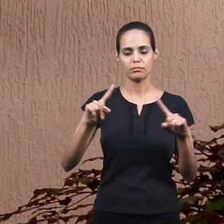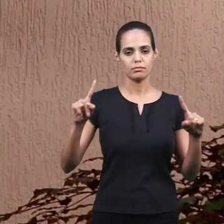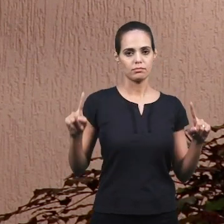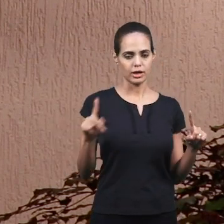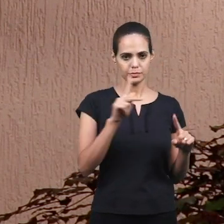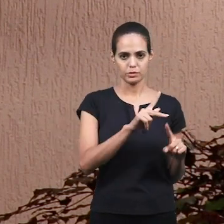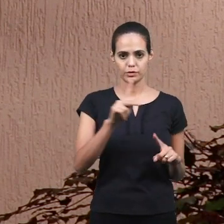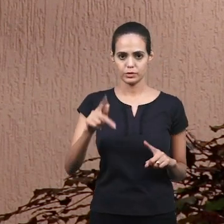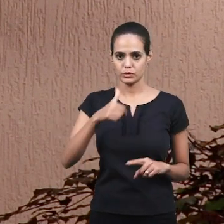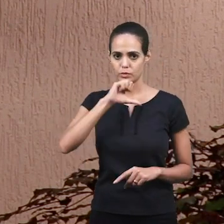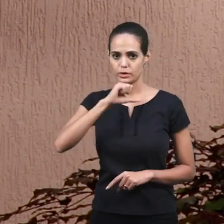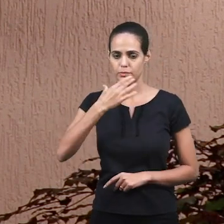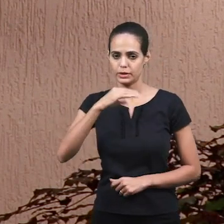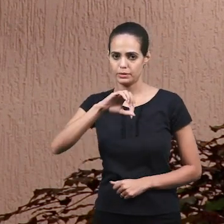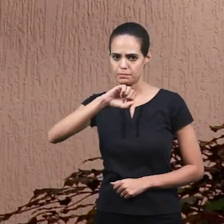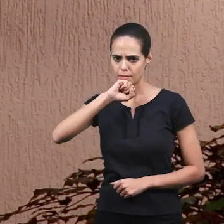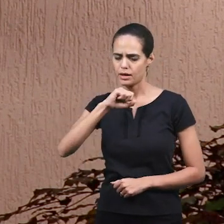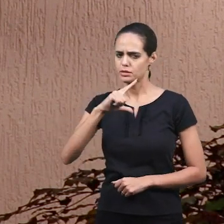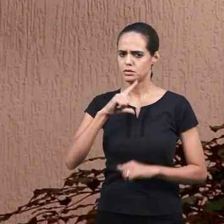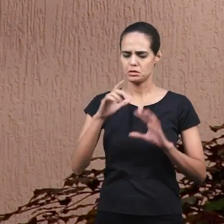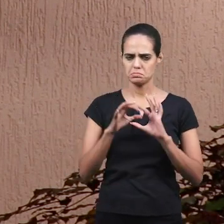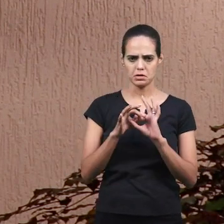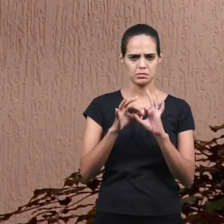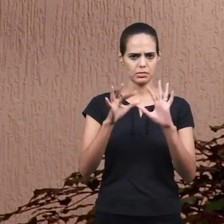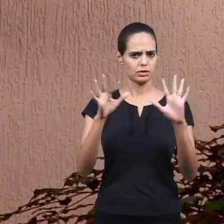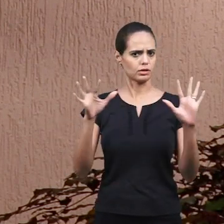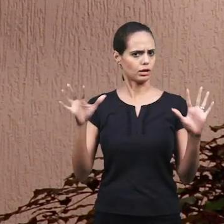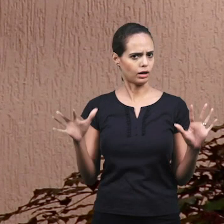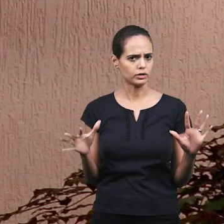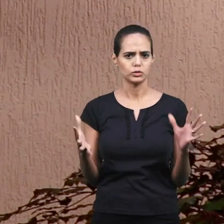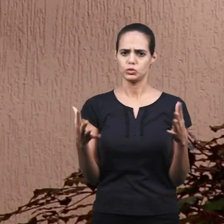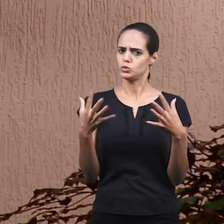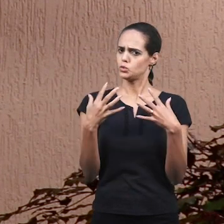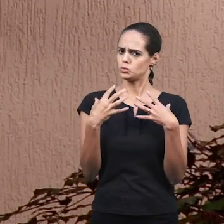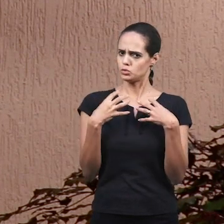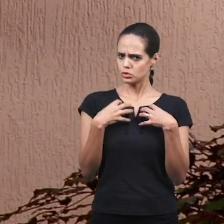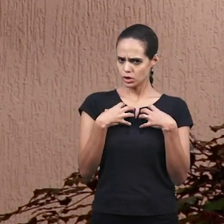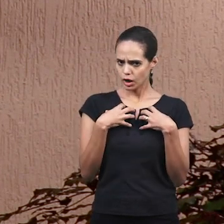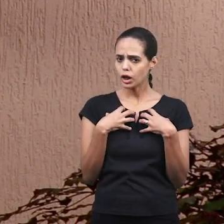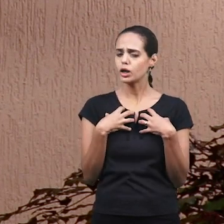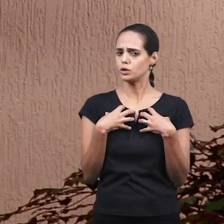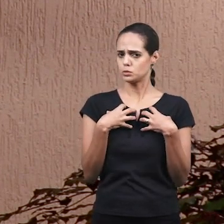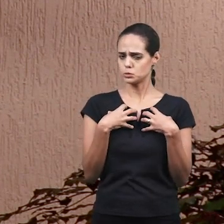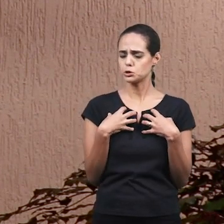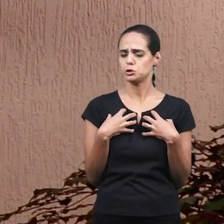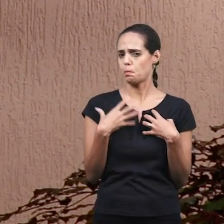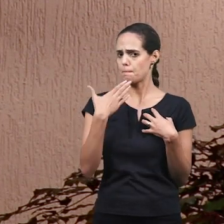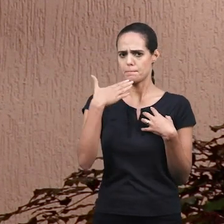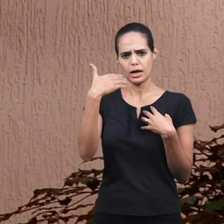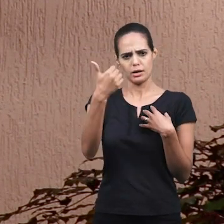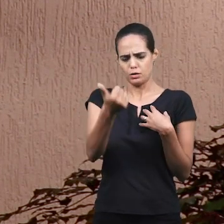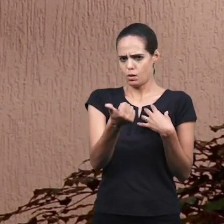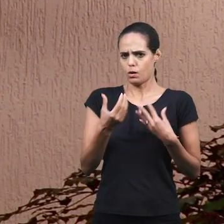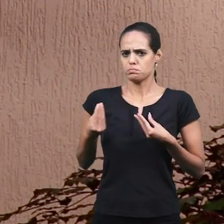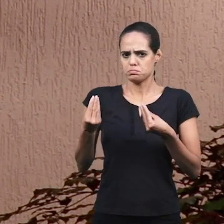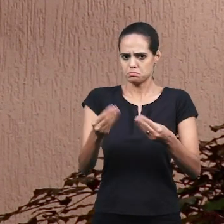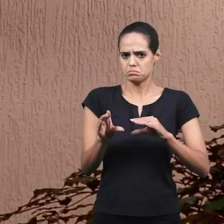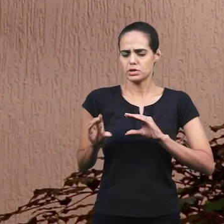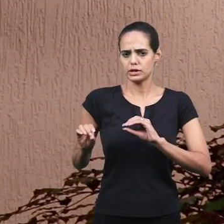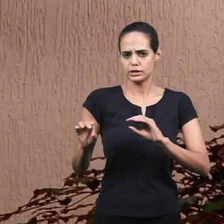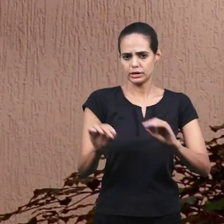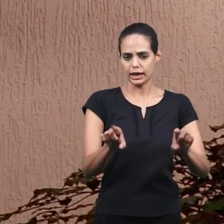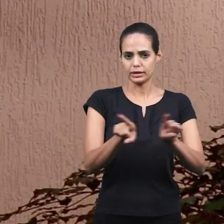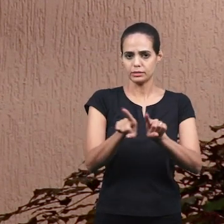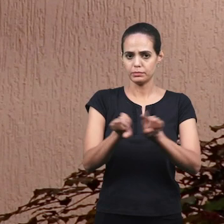professeurs et les parents ont la liberté à donner cette étude de la manière qu'ils jugent plus adaptée. Les